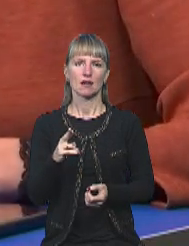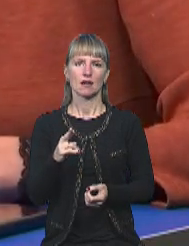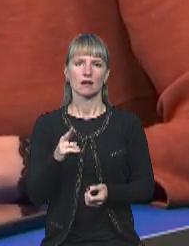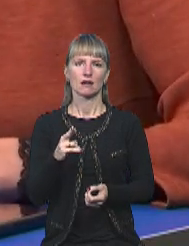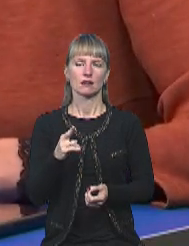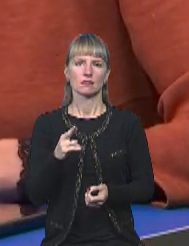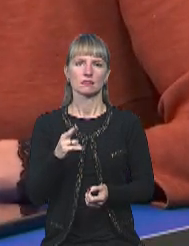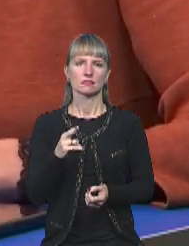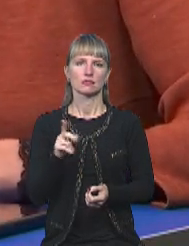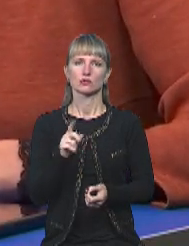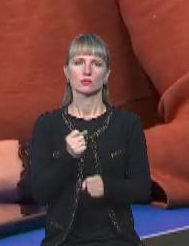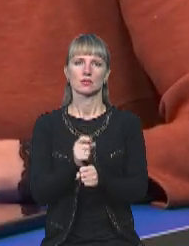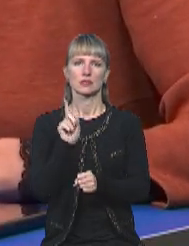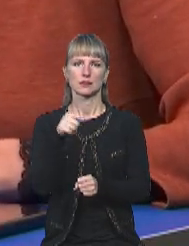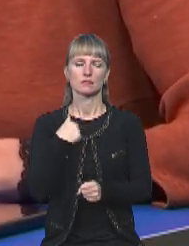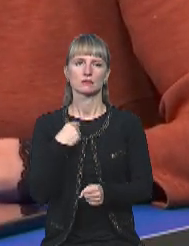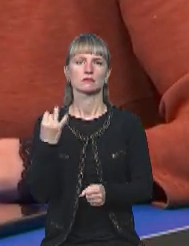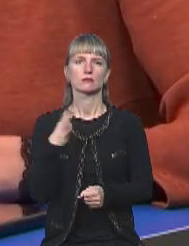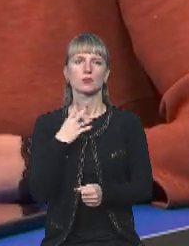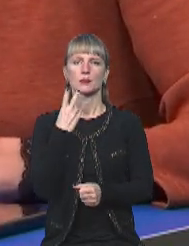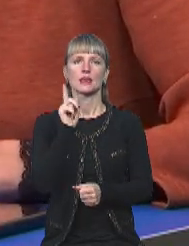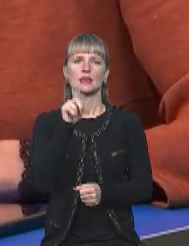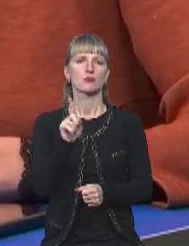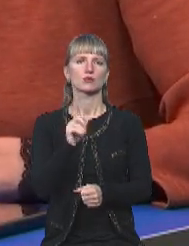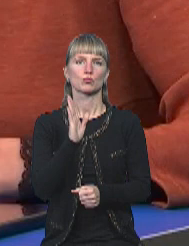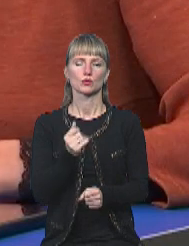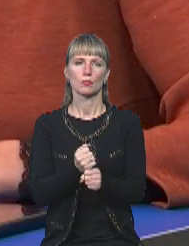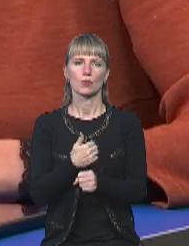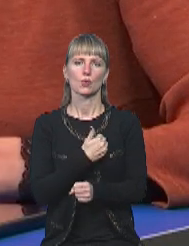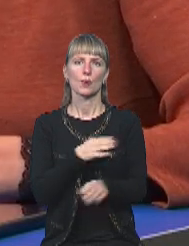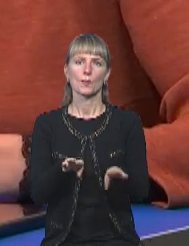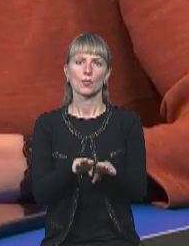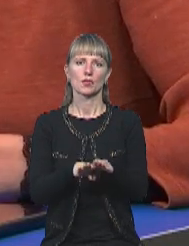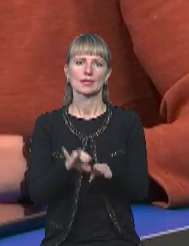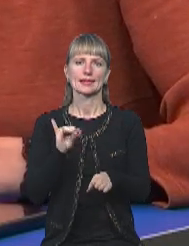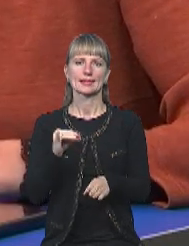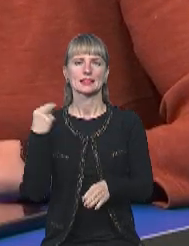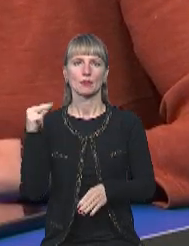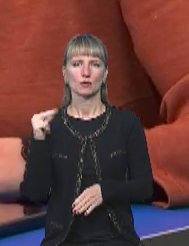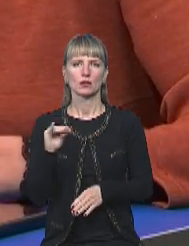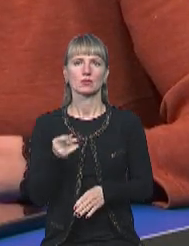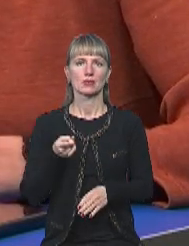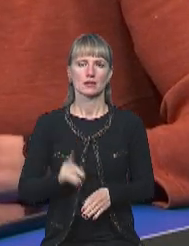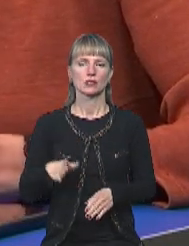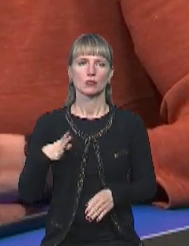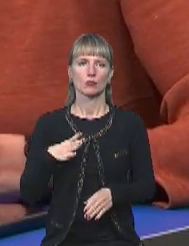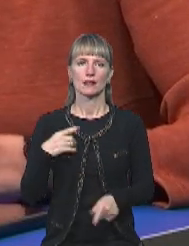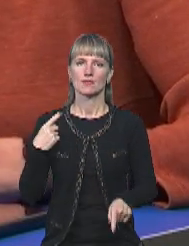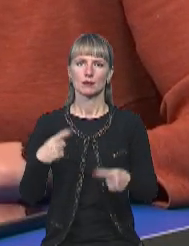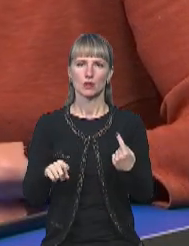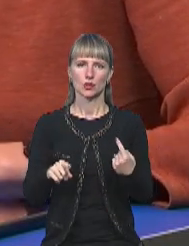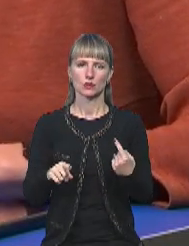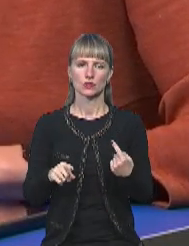цікаво подивитися, як проходив цей захід у Вінниці, тому що мені хотілося порівняти із Запоріжжям, і дійсно були певні